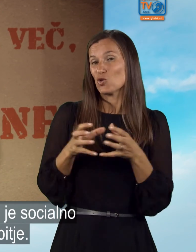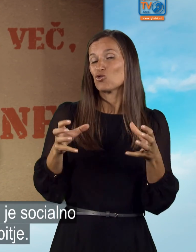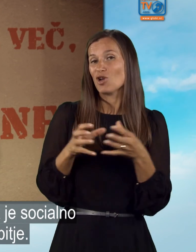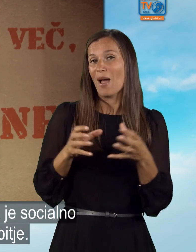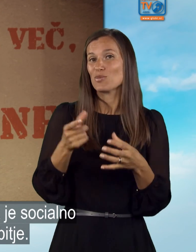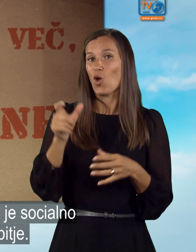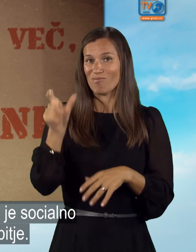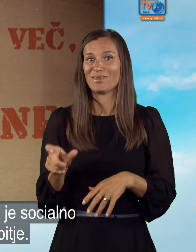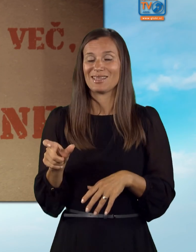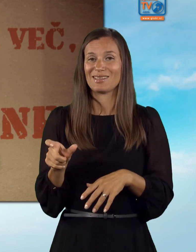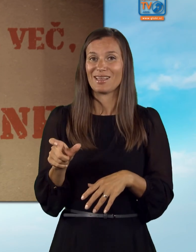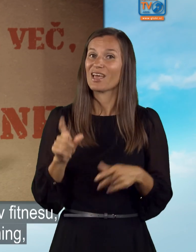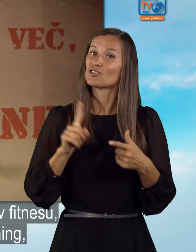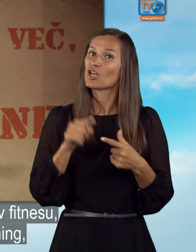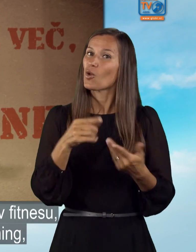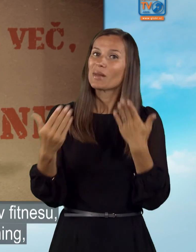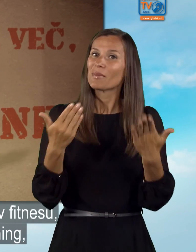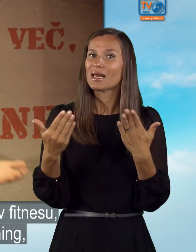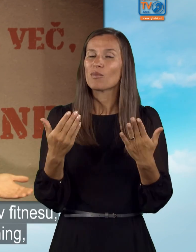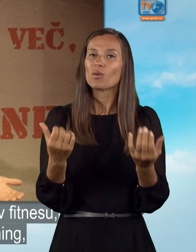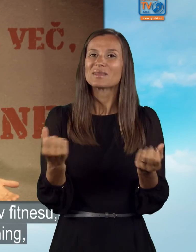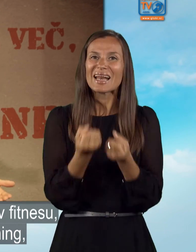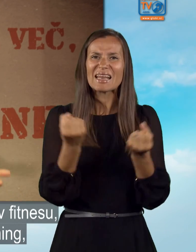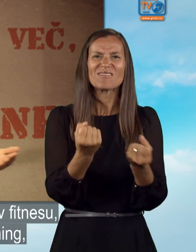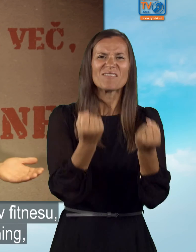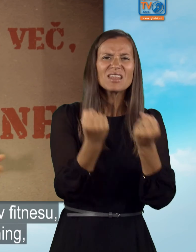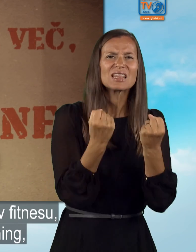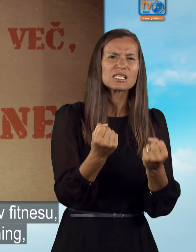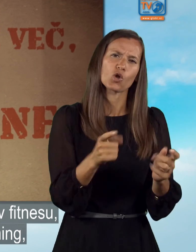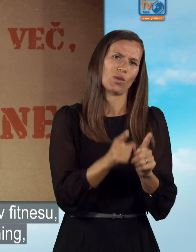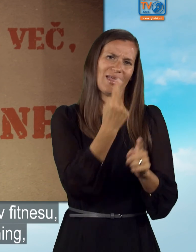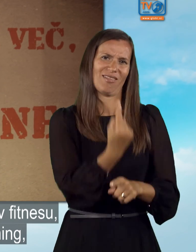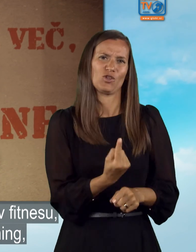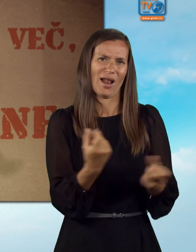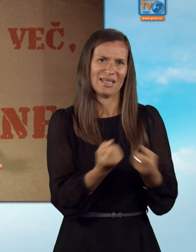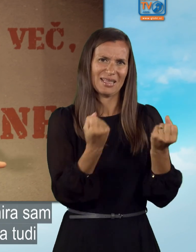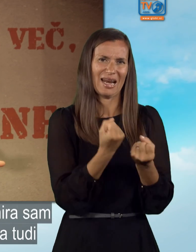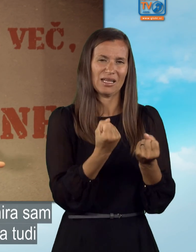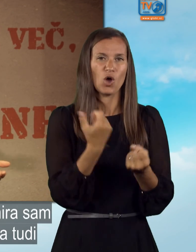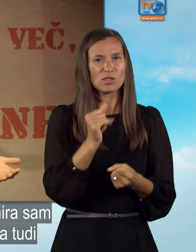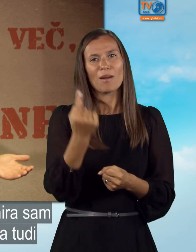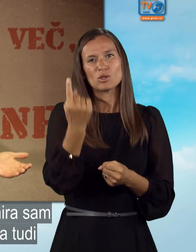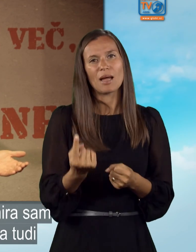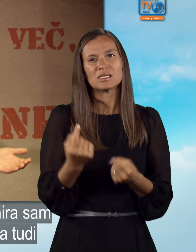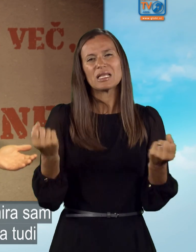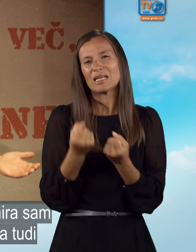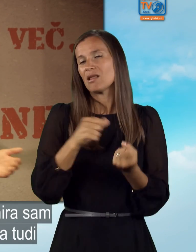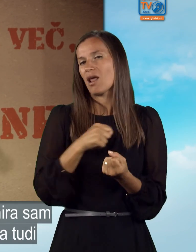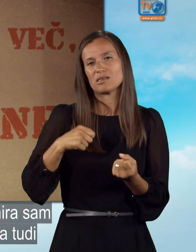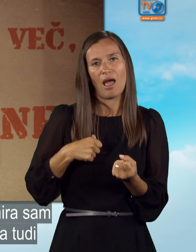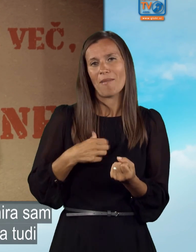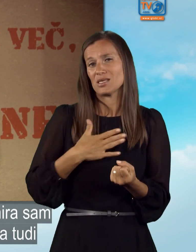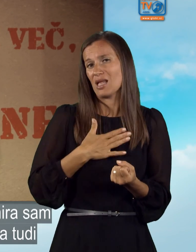je družabno bitje. Če primerjamo trening v fitnessu kot individualni trening, vsak posameznik trenira v bistvu sam s